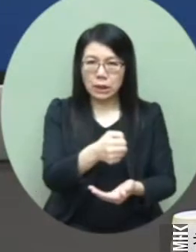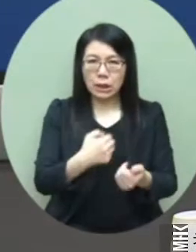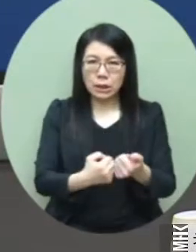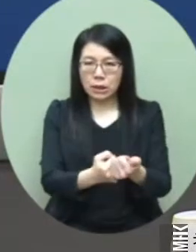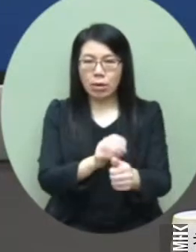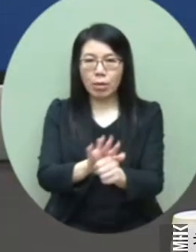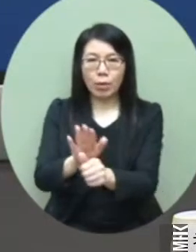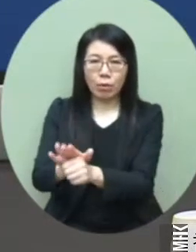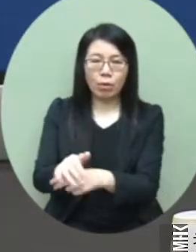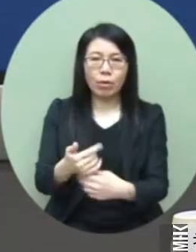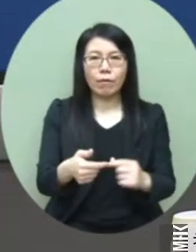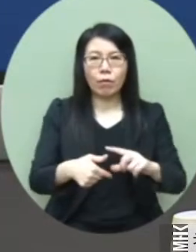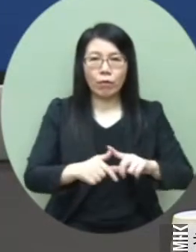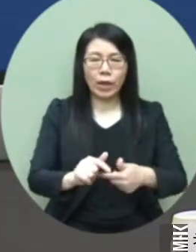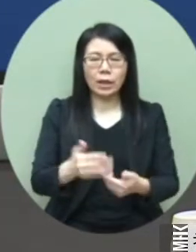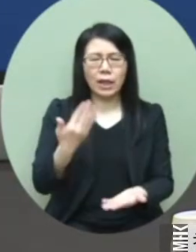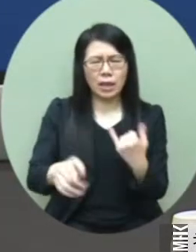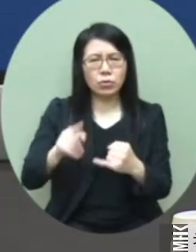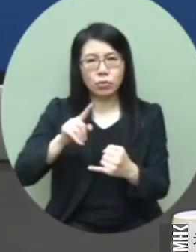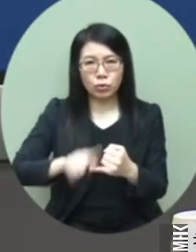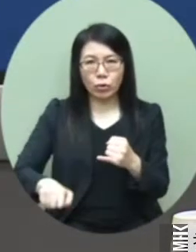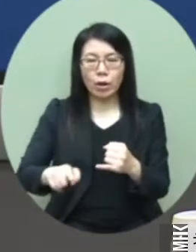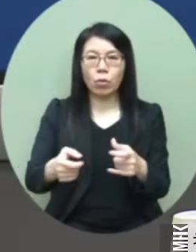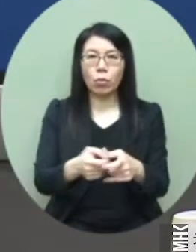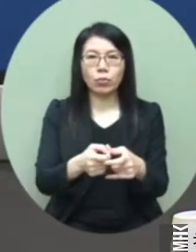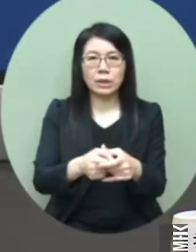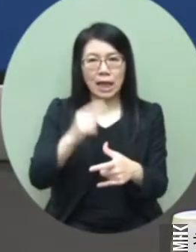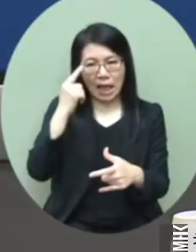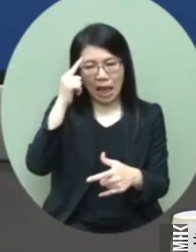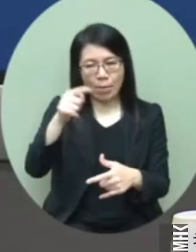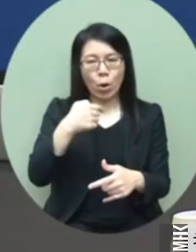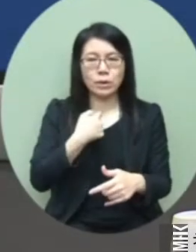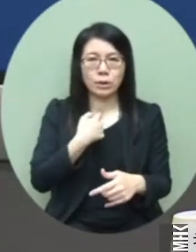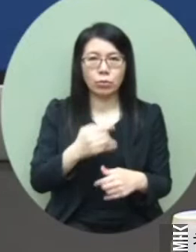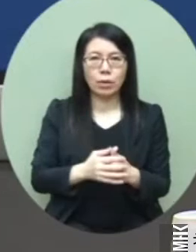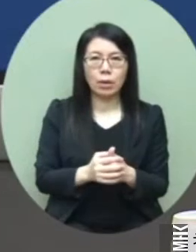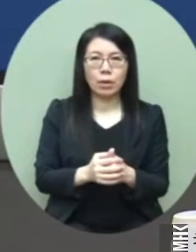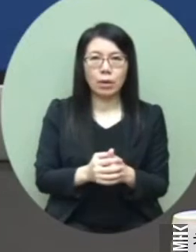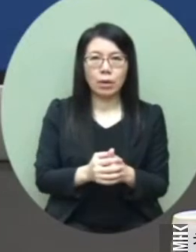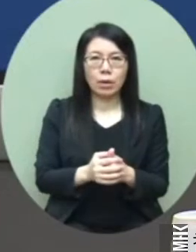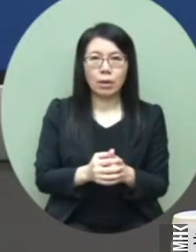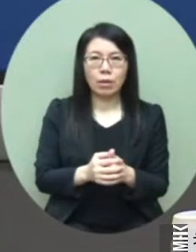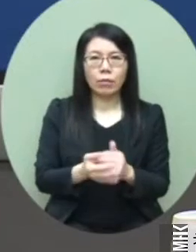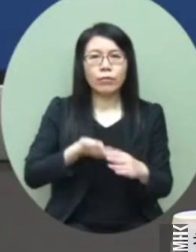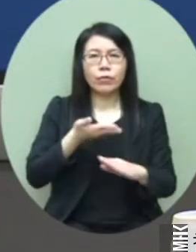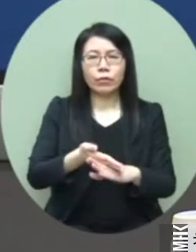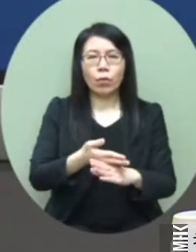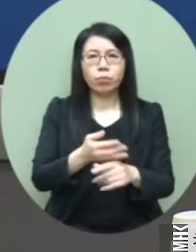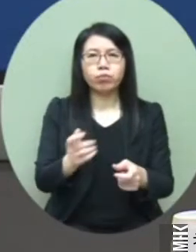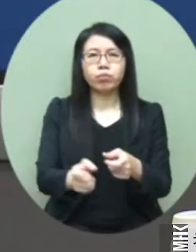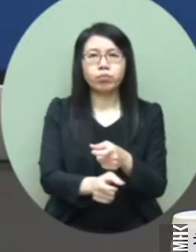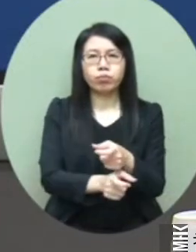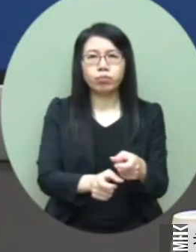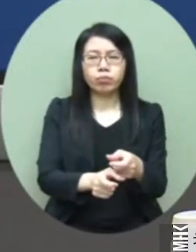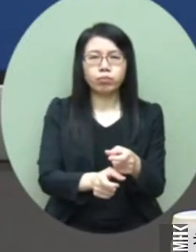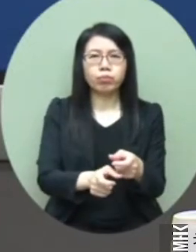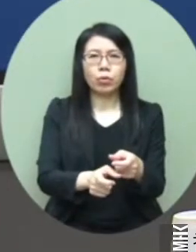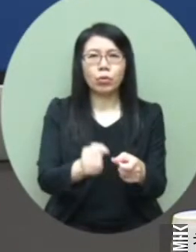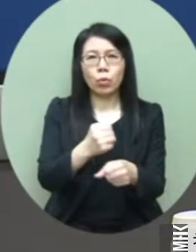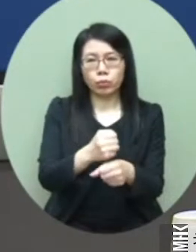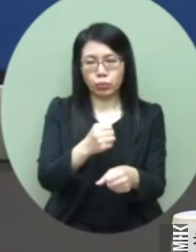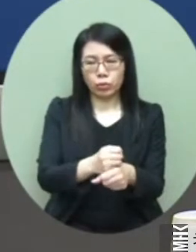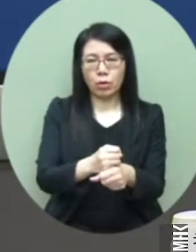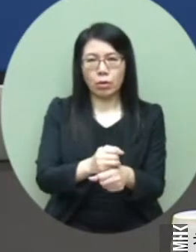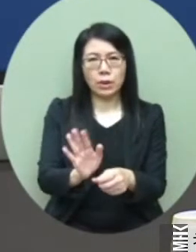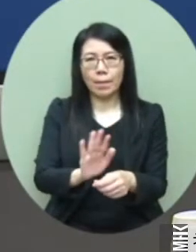业希望见到的是可以营业不是每次到政府去拿一些这个补